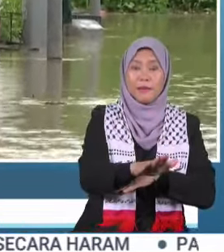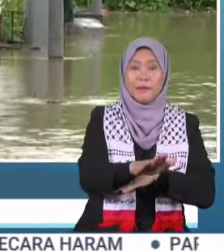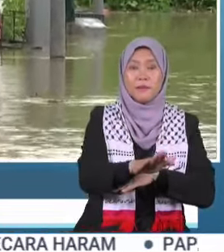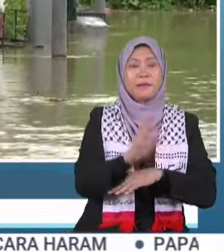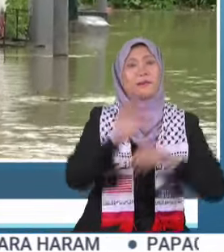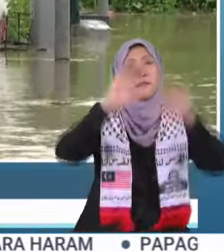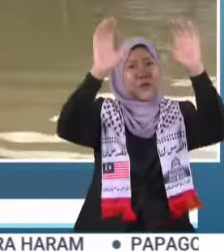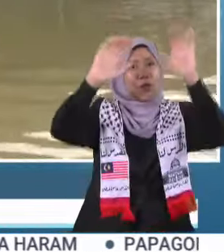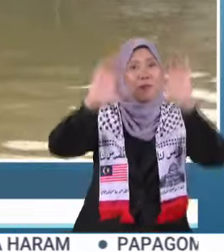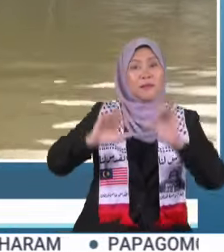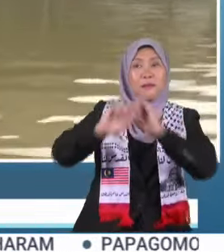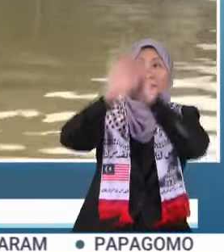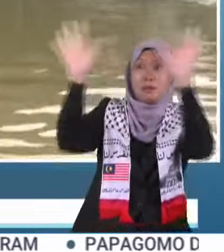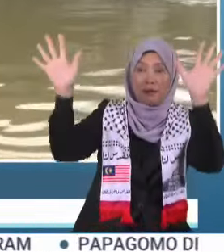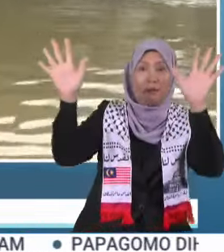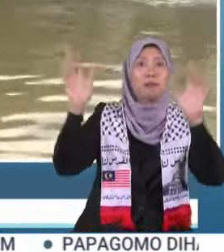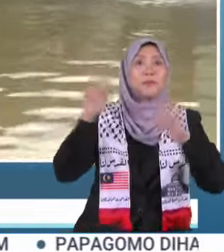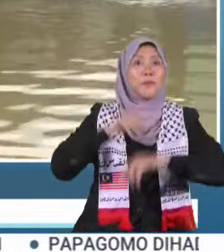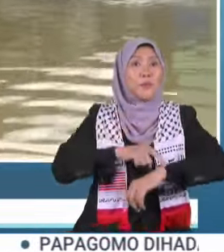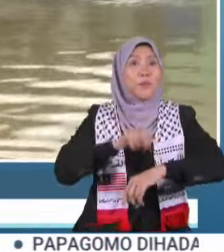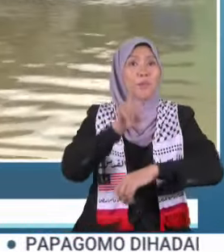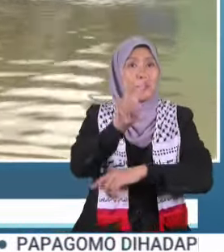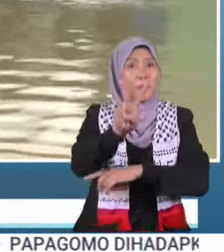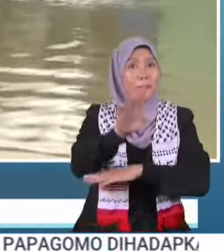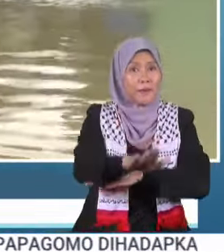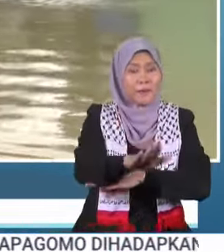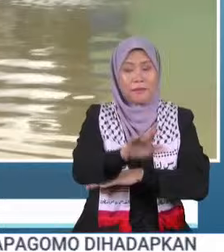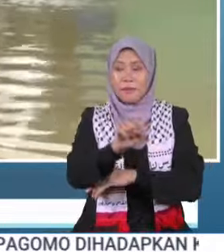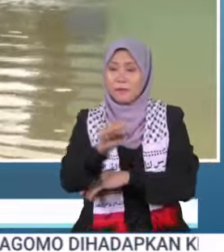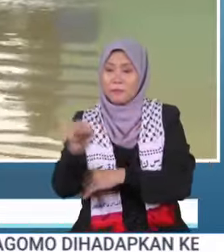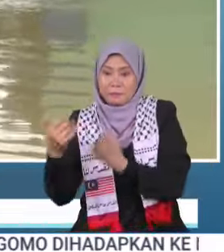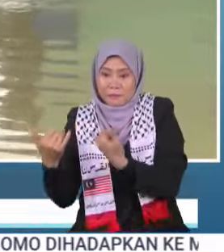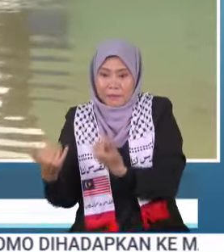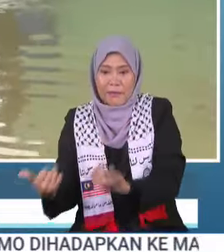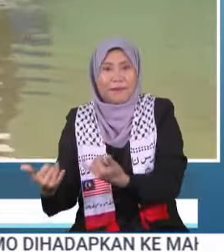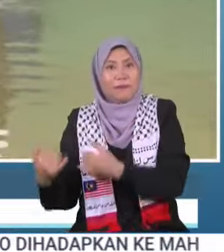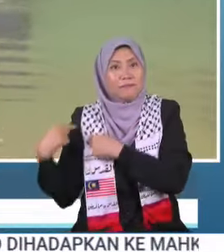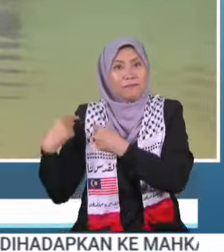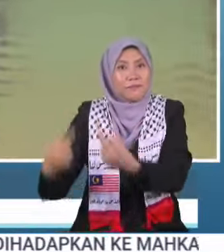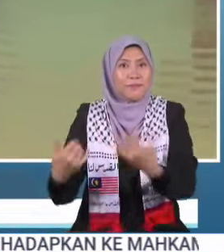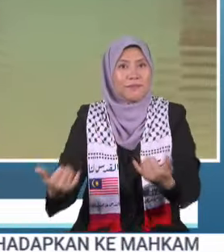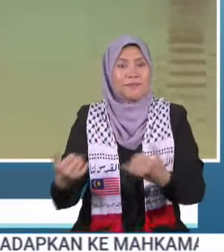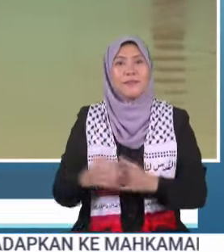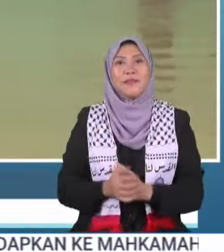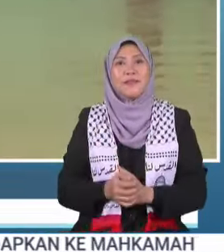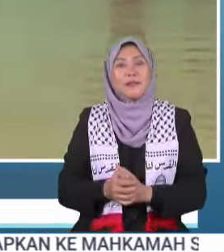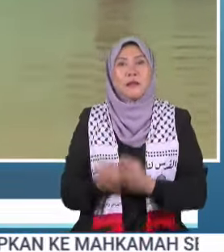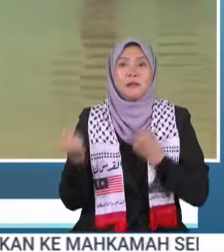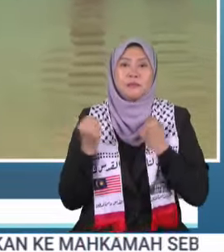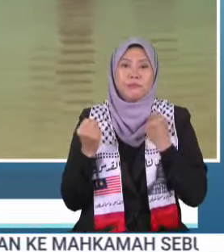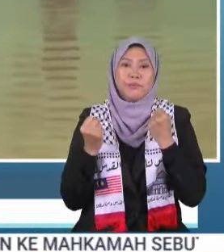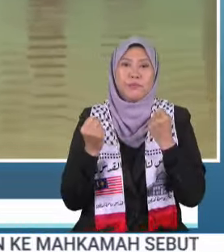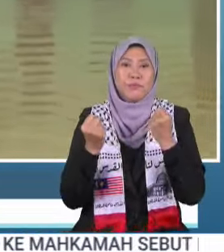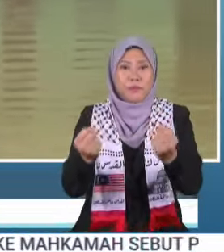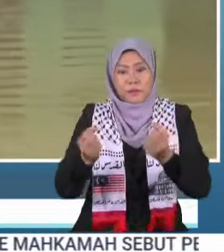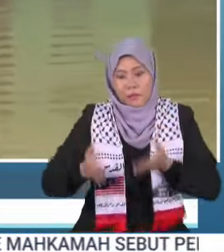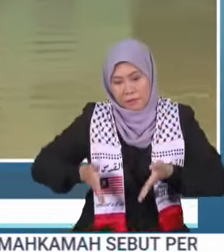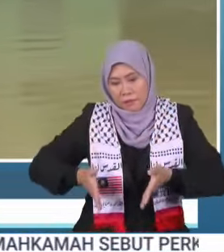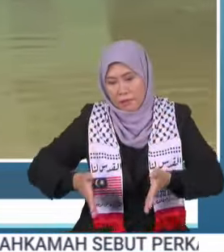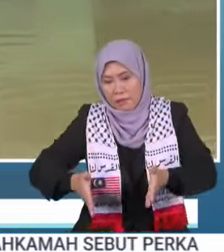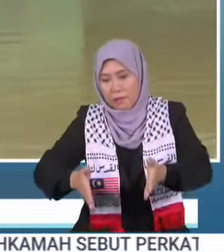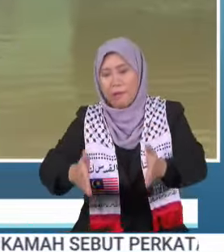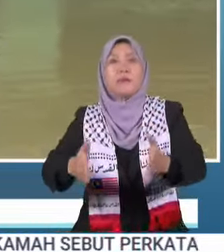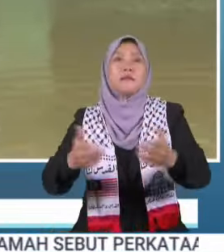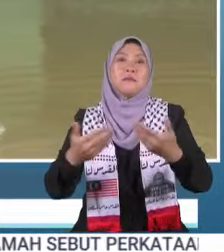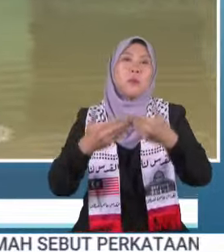keadaan cuaca cerah bermula pada pukul 2 petang hingga ke saat ini beberapa laluan ke Bandar kota tinggi